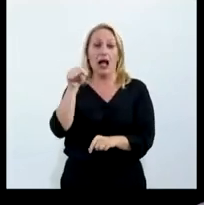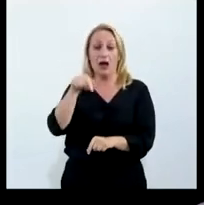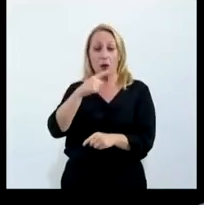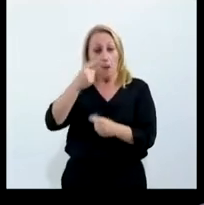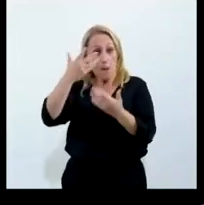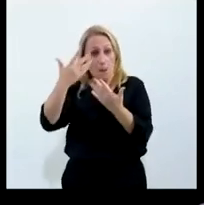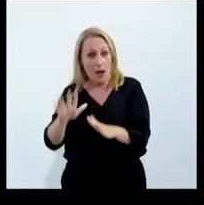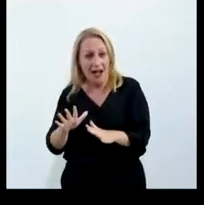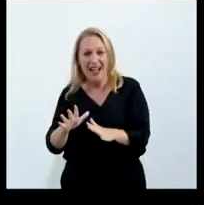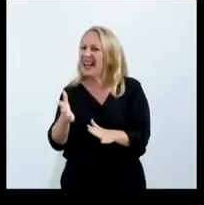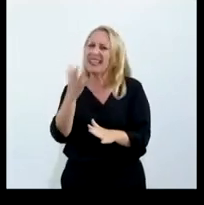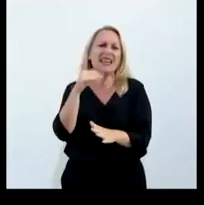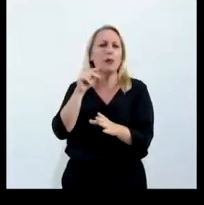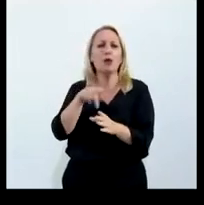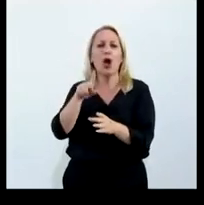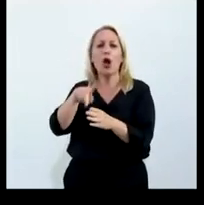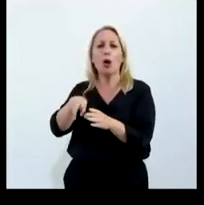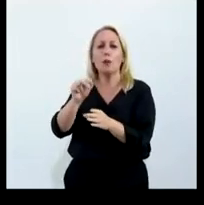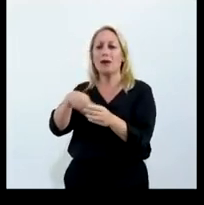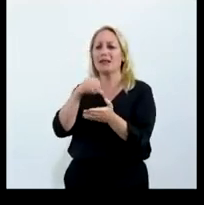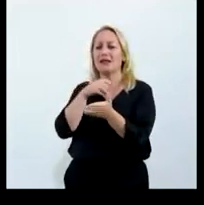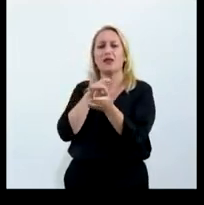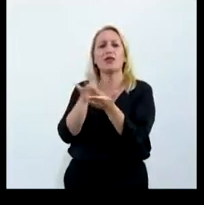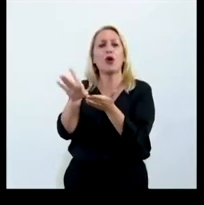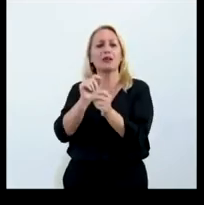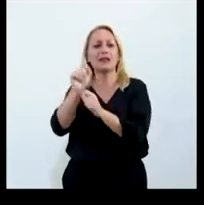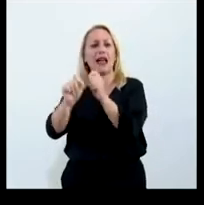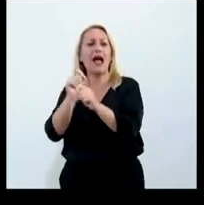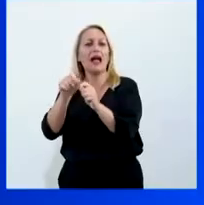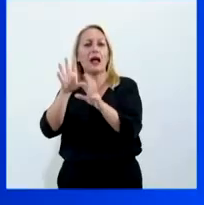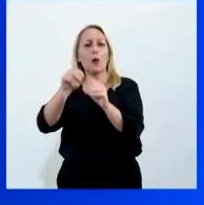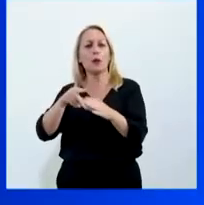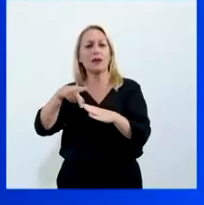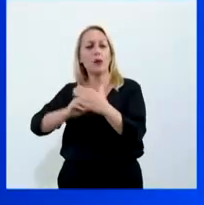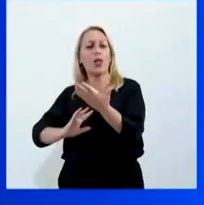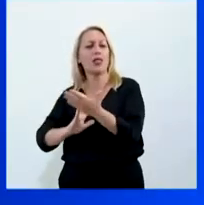λόγους αφαιρούνται αυτά τα έργα? Ευχαριστώ.